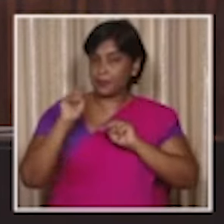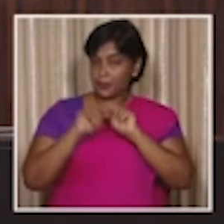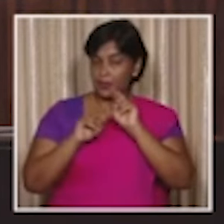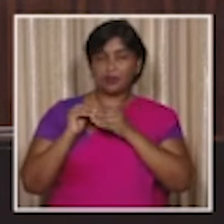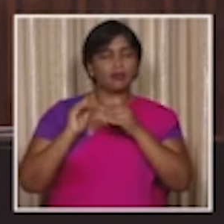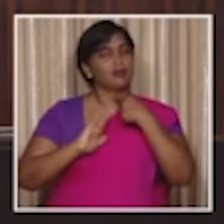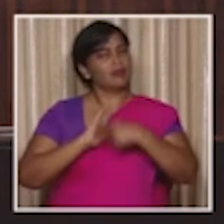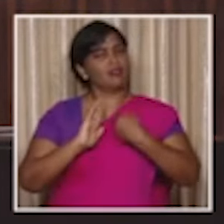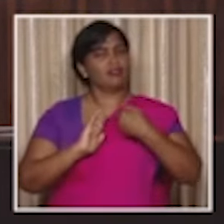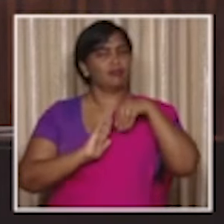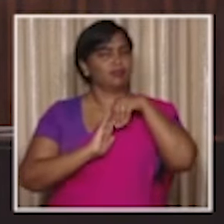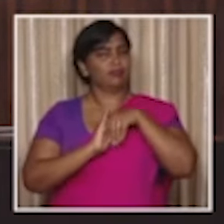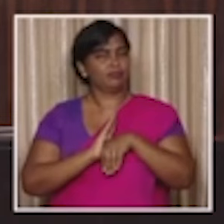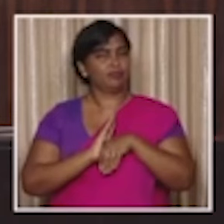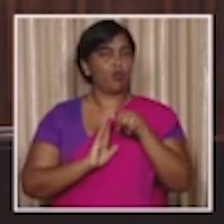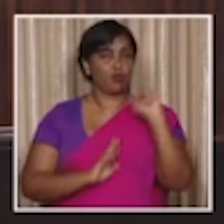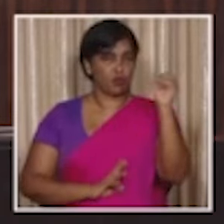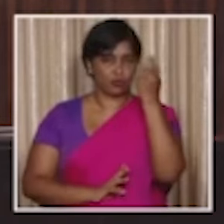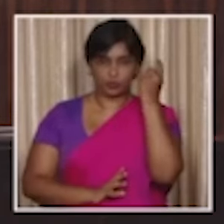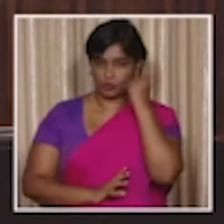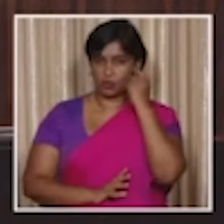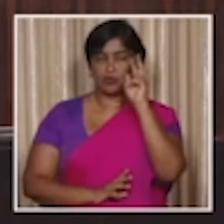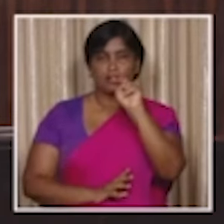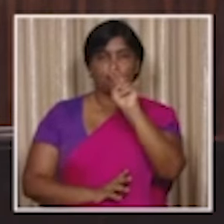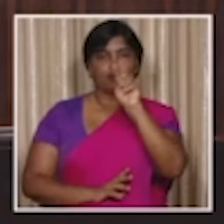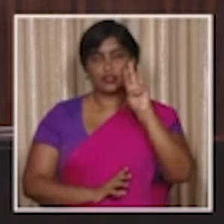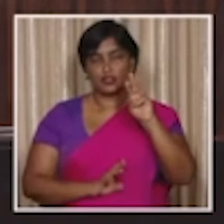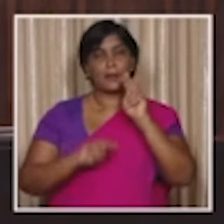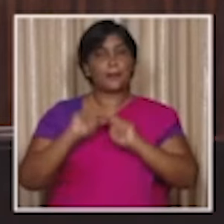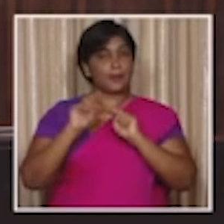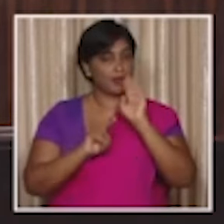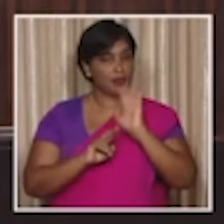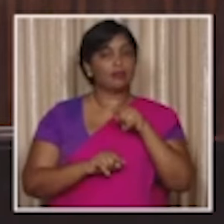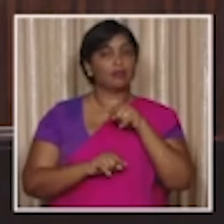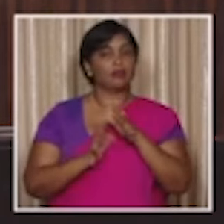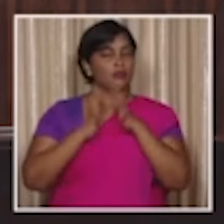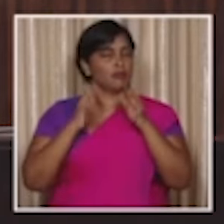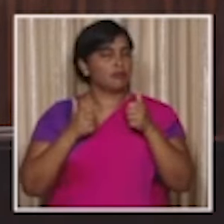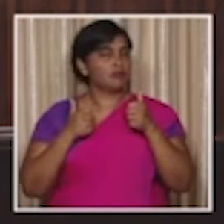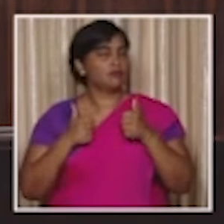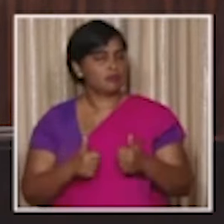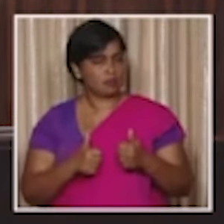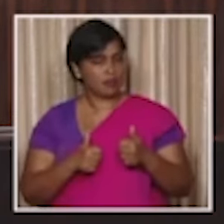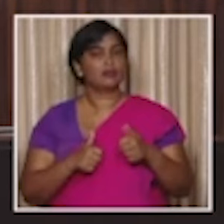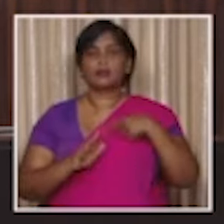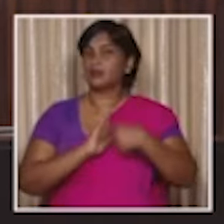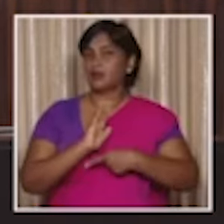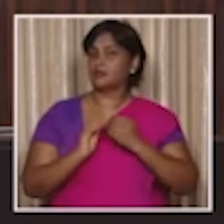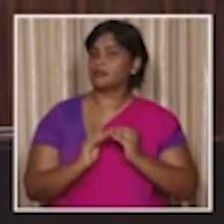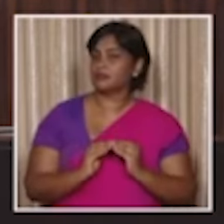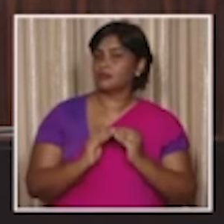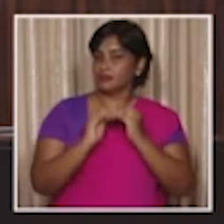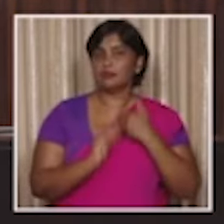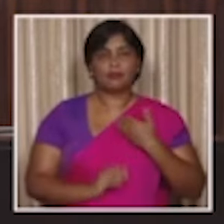රට වැටී තිබුණු තත්ත්වය අප කාටත් මතකයි. 2023 පෙබ්‍රවාරි වෙද්දී ඊට වඩා යහපත් තත්ත්වයක් මේ රට ගෙනෙන්නට